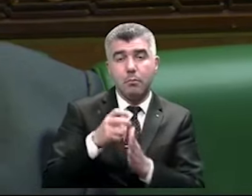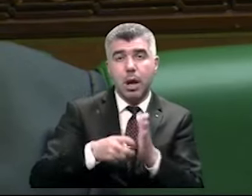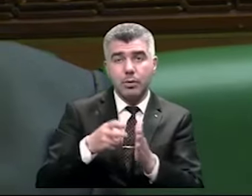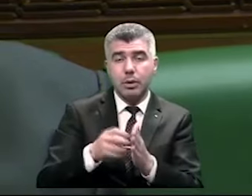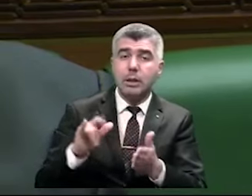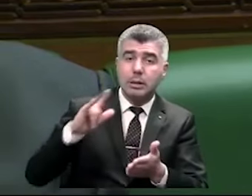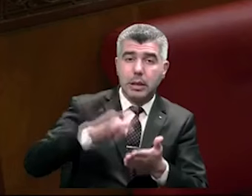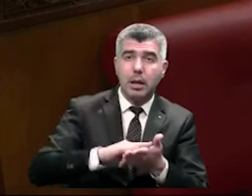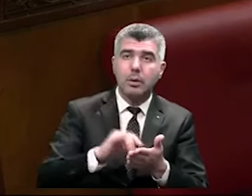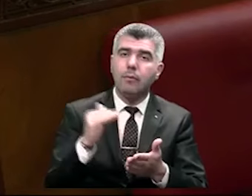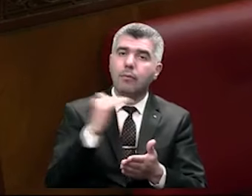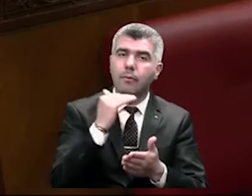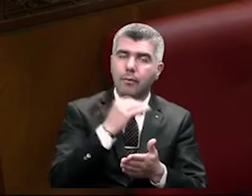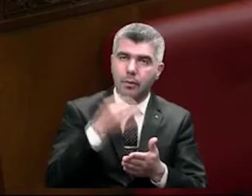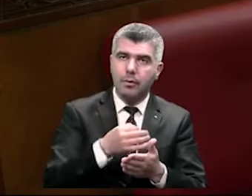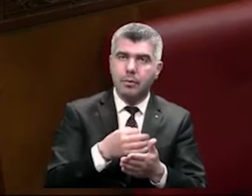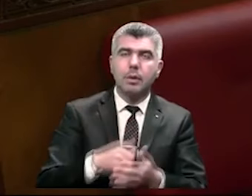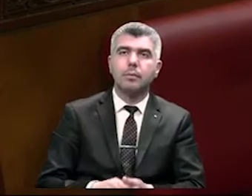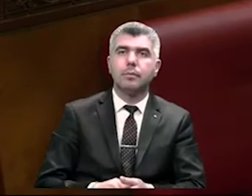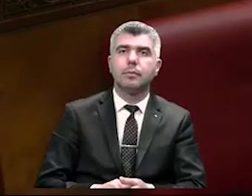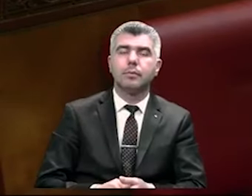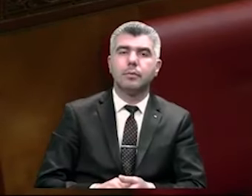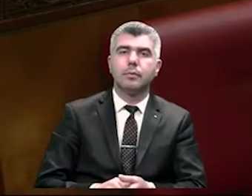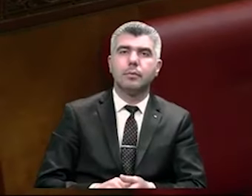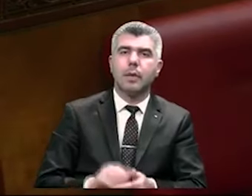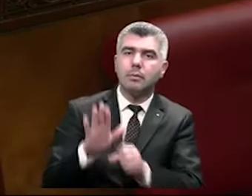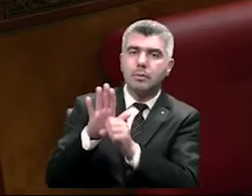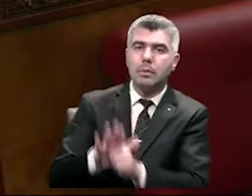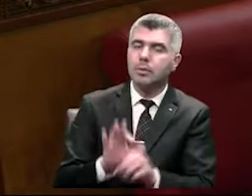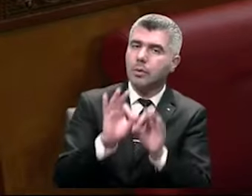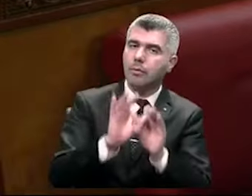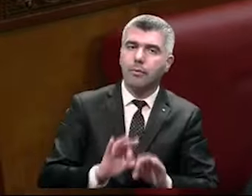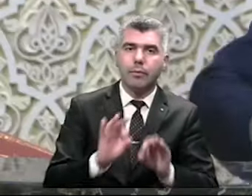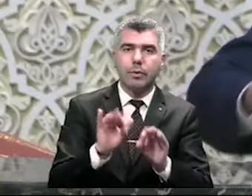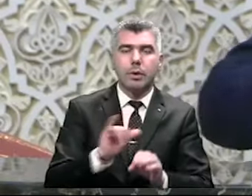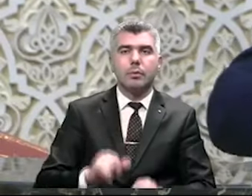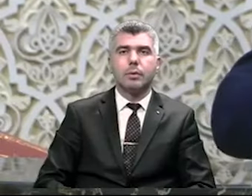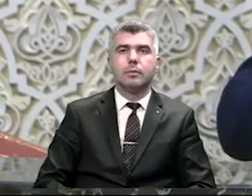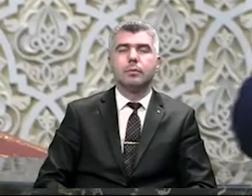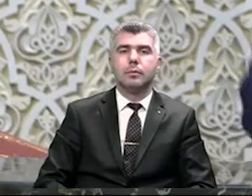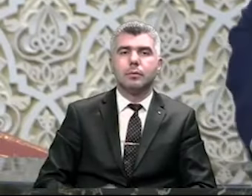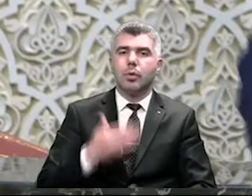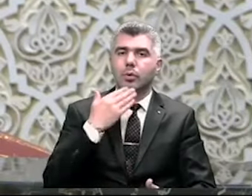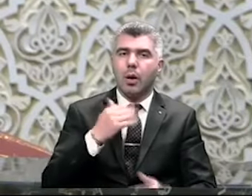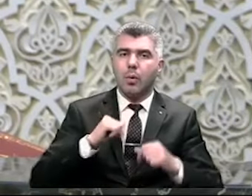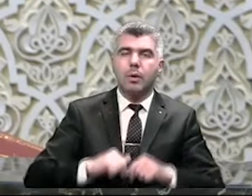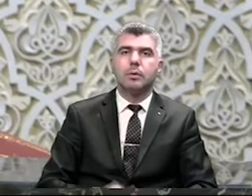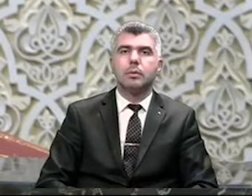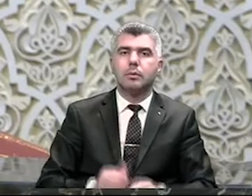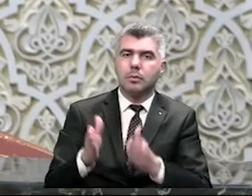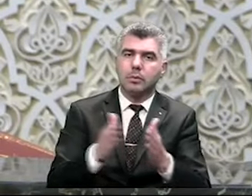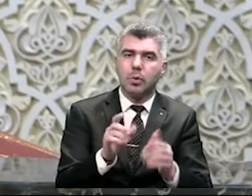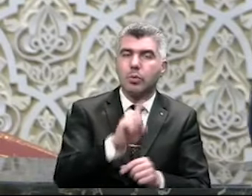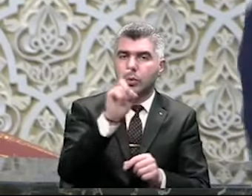الطياره اسرع فهذا هو اللي بغيت نقول ولكن الاخصاء راه ما كاينش شكرا سيد الوزير المحترم نمر الى